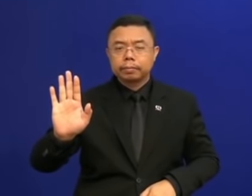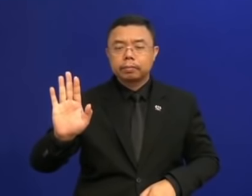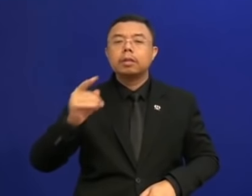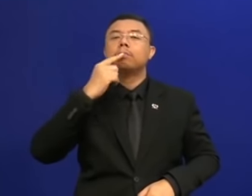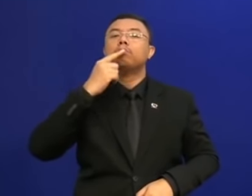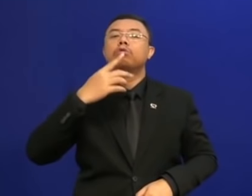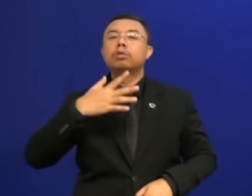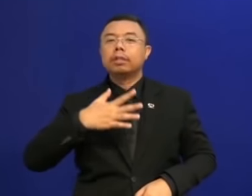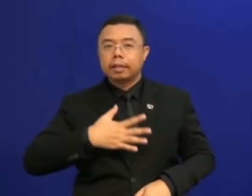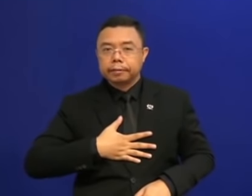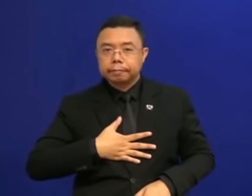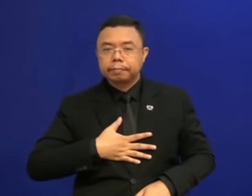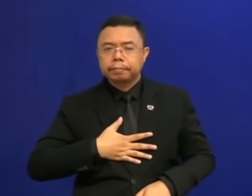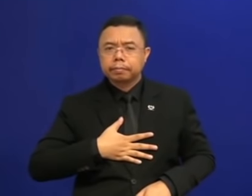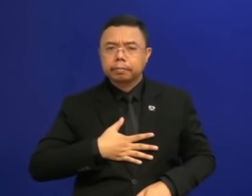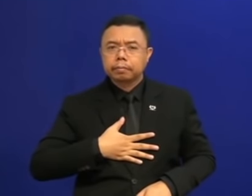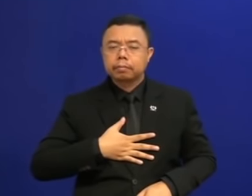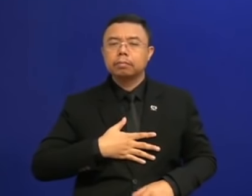memiliki